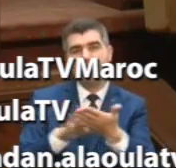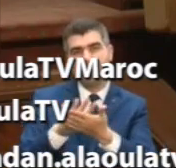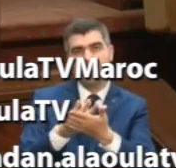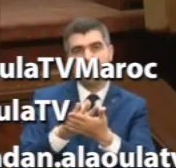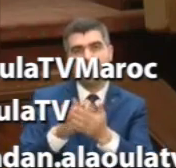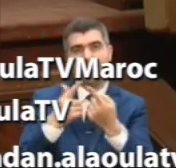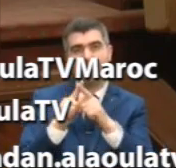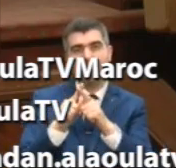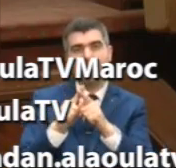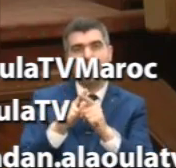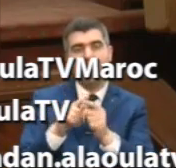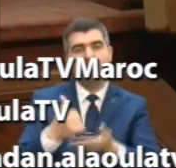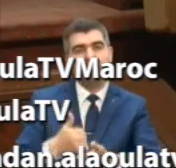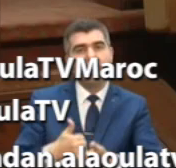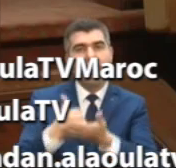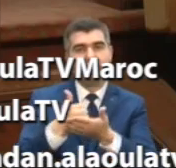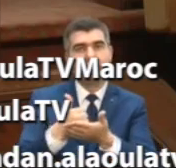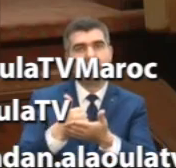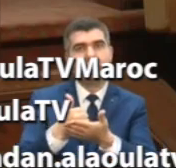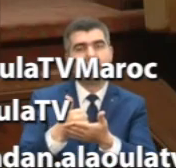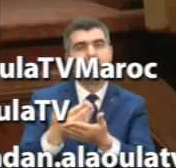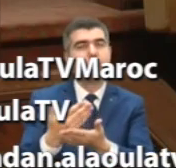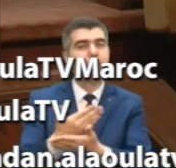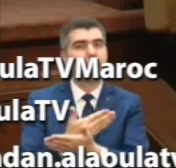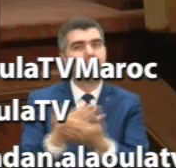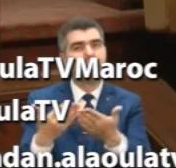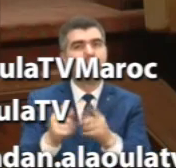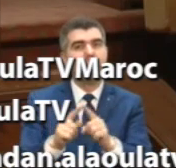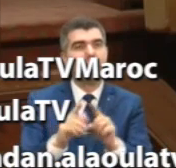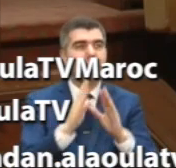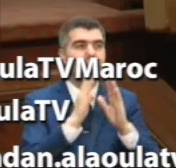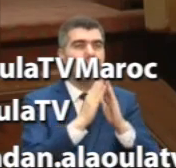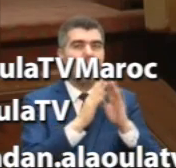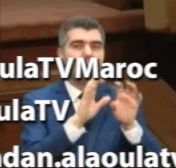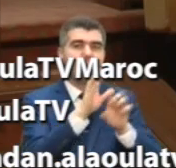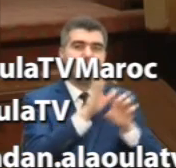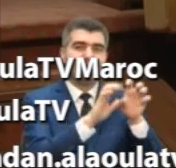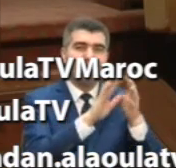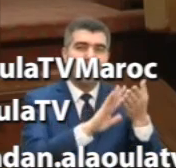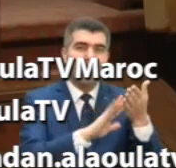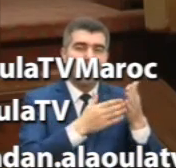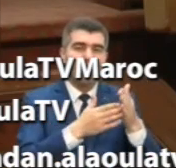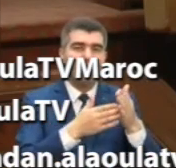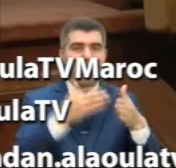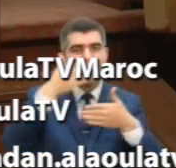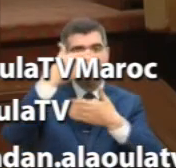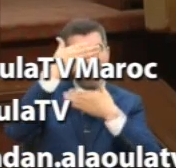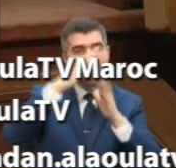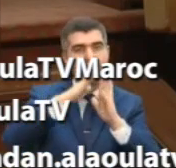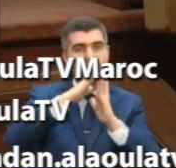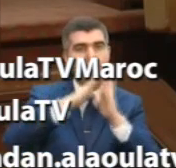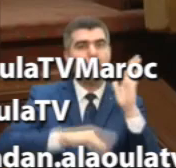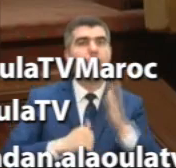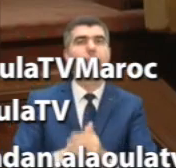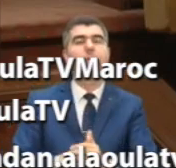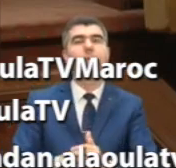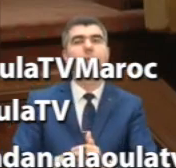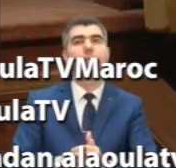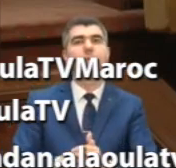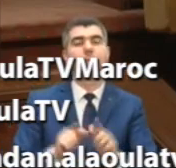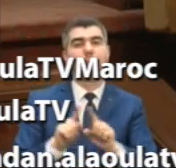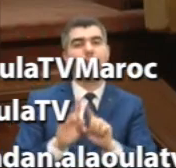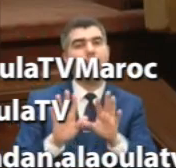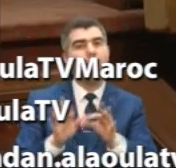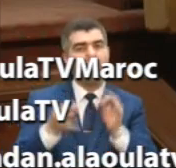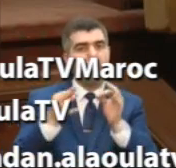كدعم هذه العملية ديال الدور الصفيح على المستوى الوطني، وحنا كنسجلوا بكل اعتزاز وافتخار